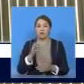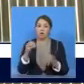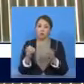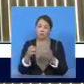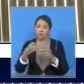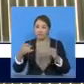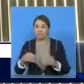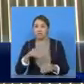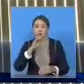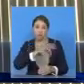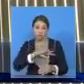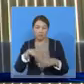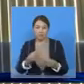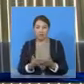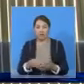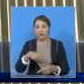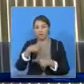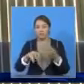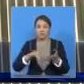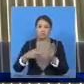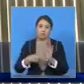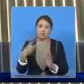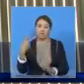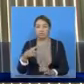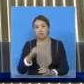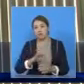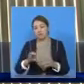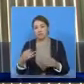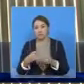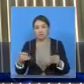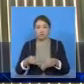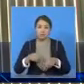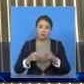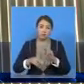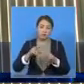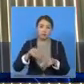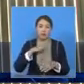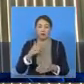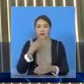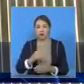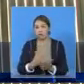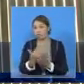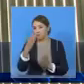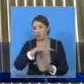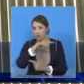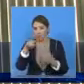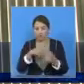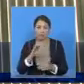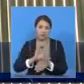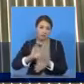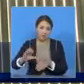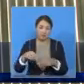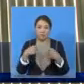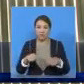берілген. Алдағы уақытта 20 гектарын салуды жоспарлап отырмыз. Жылжайға көбінесе қазақстандық кәсіпкерлерден сұраныс жоғары. Өнімді экспорттау